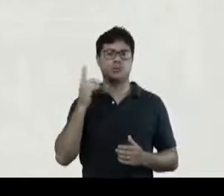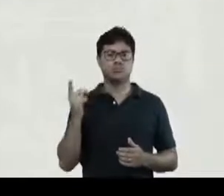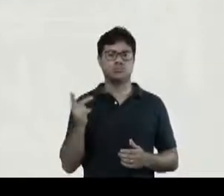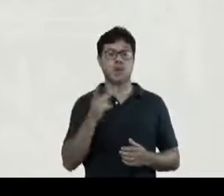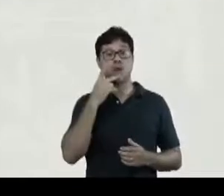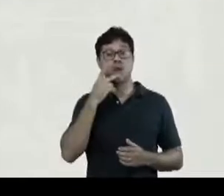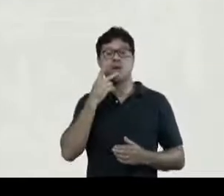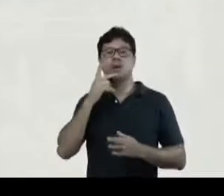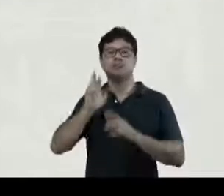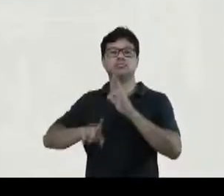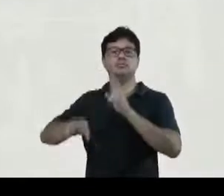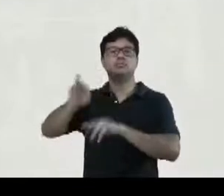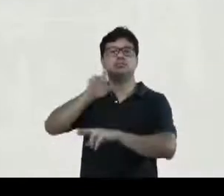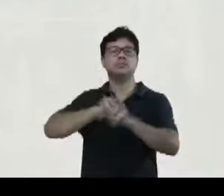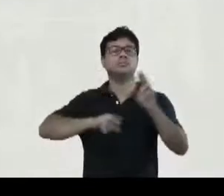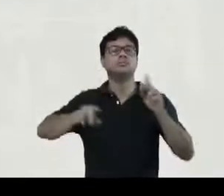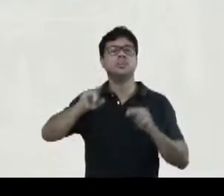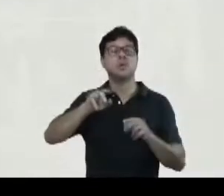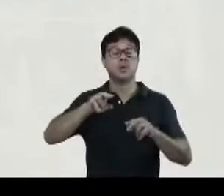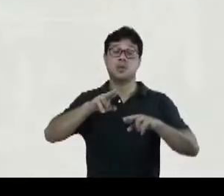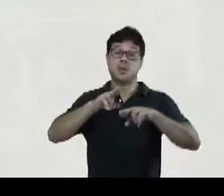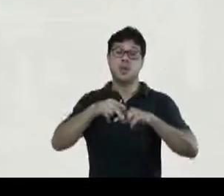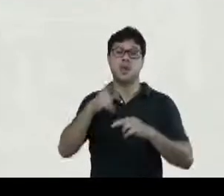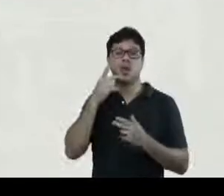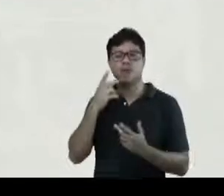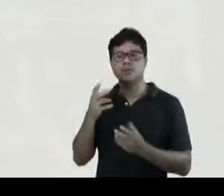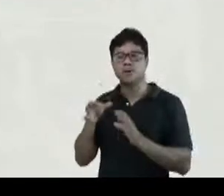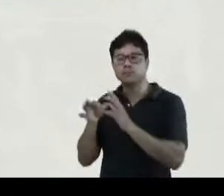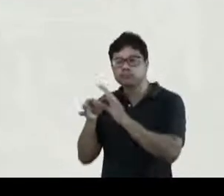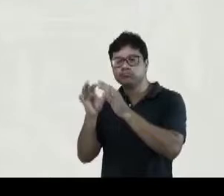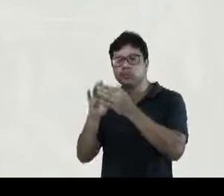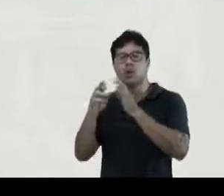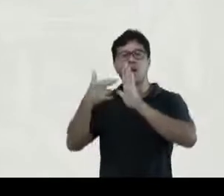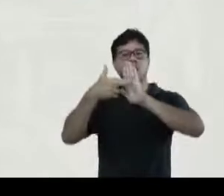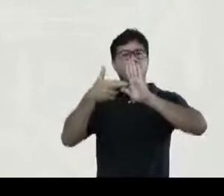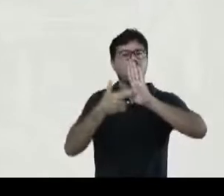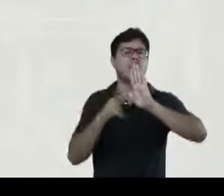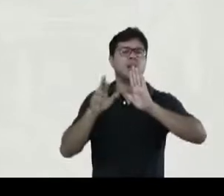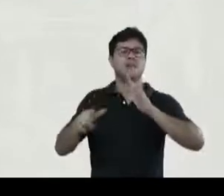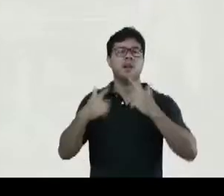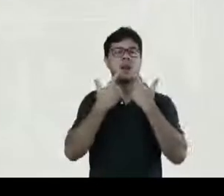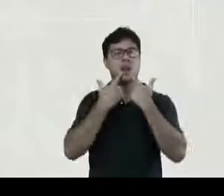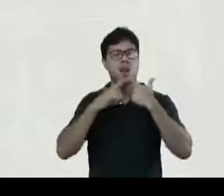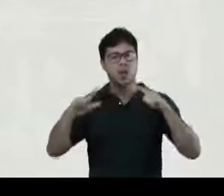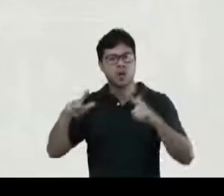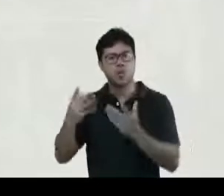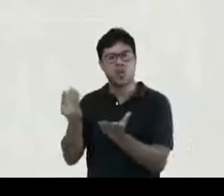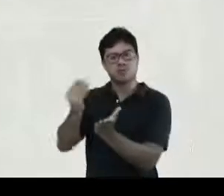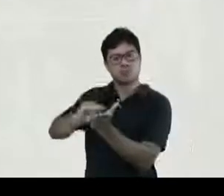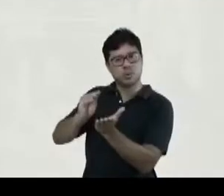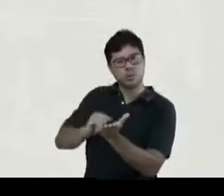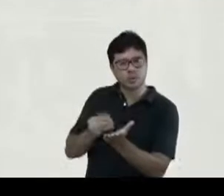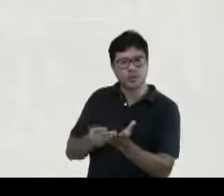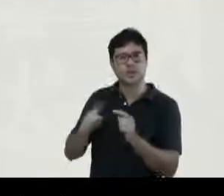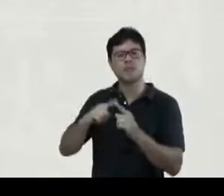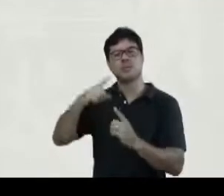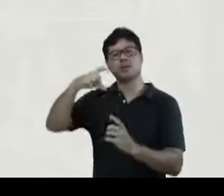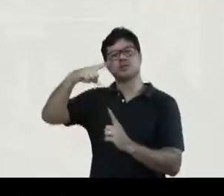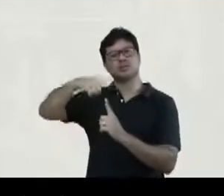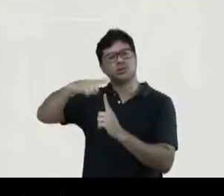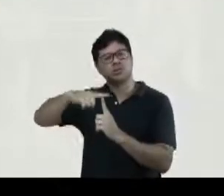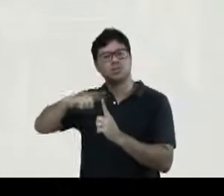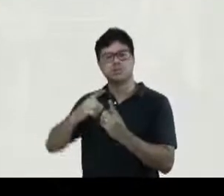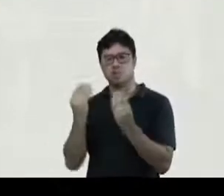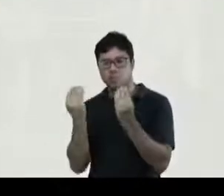Das liegt an unterschiedlichen Regelwerken, Katalogisierungssprachen, Datenformaten, aber auch an